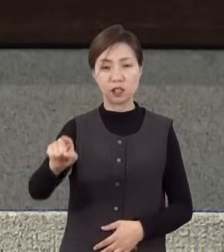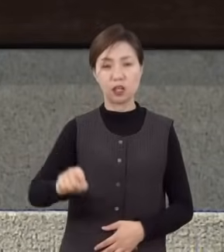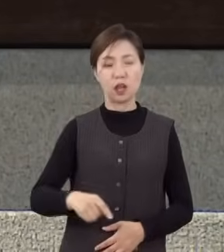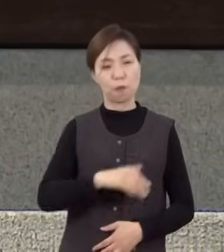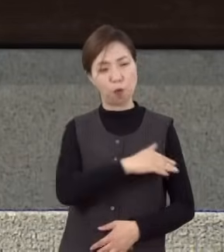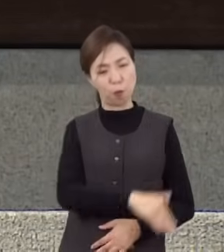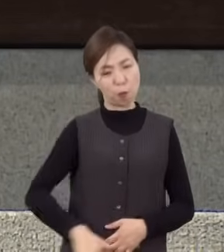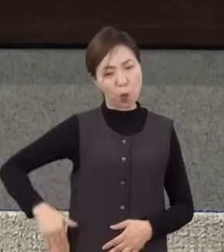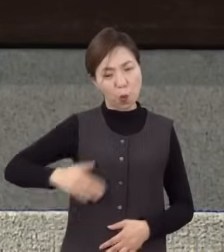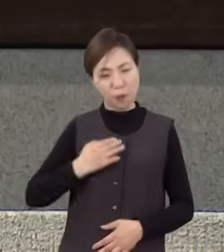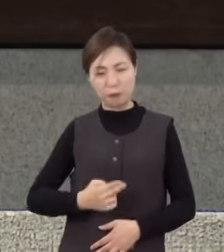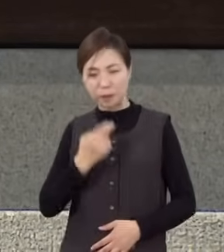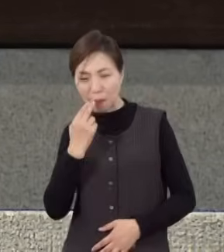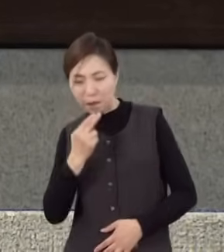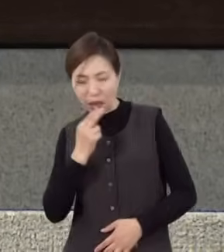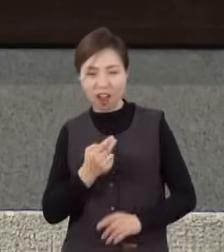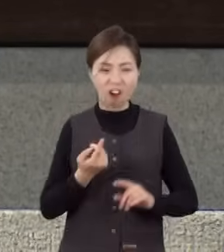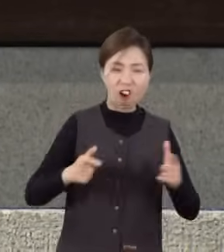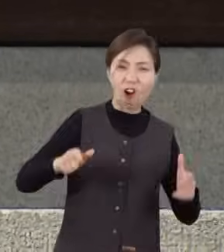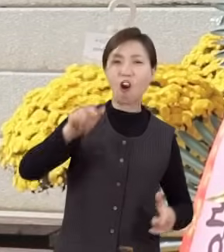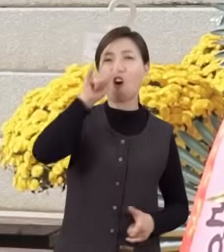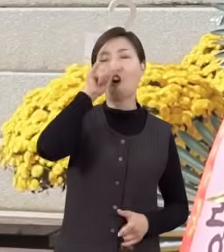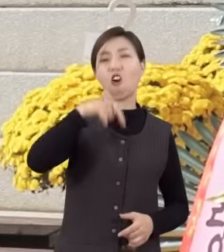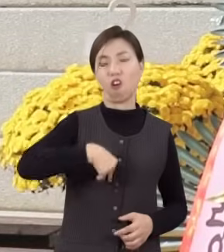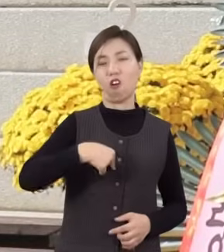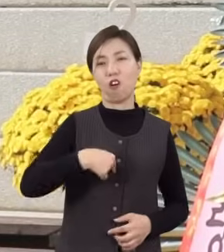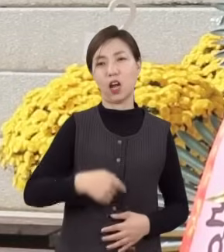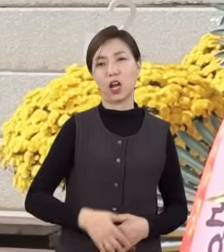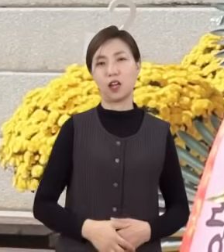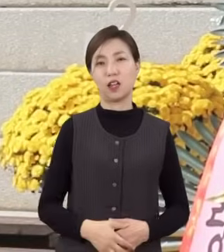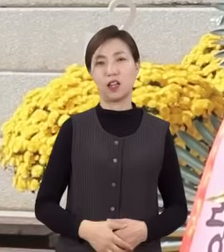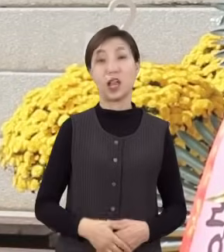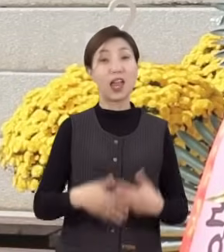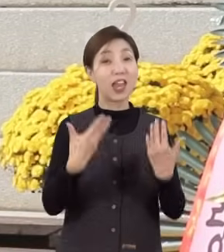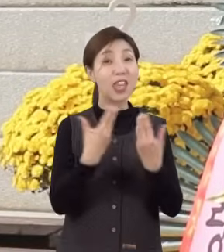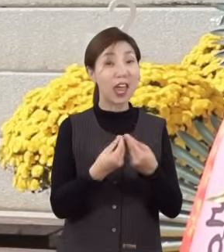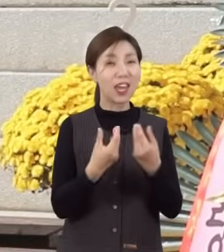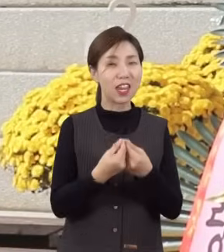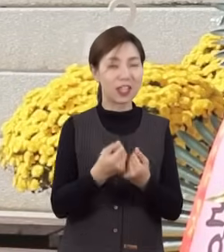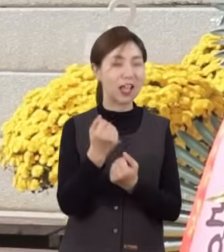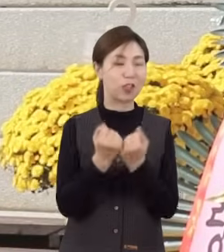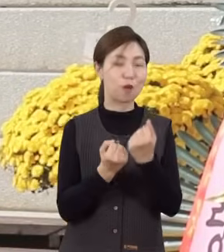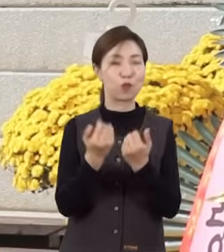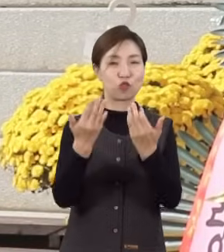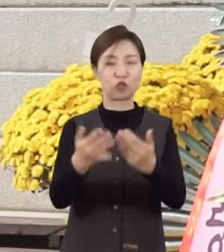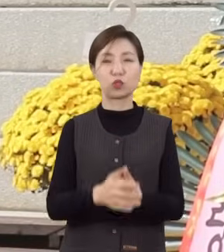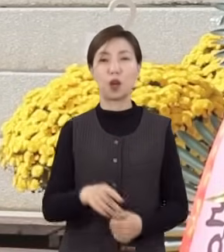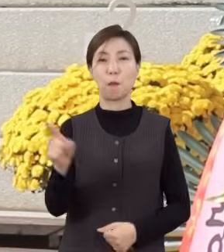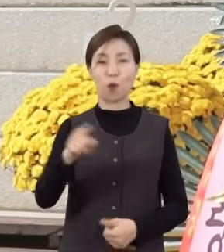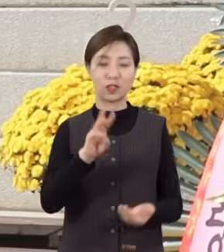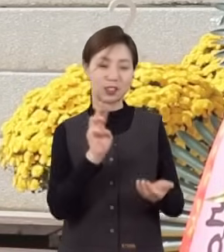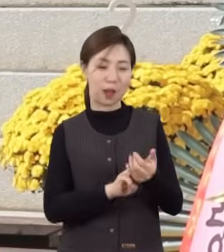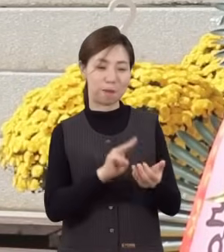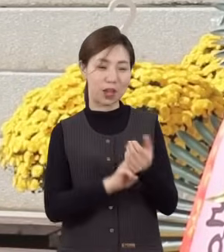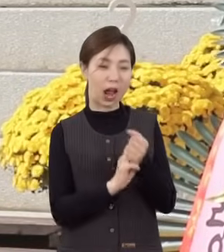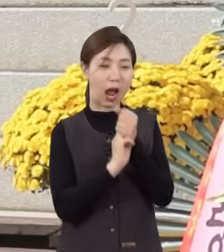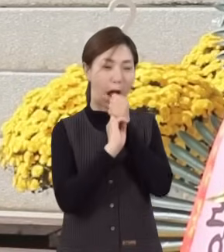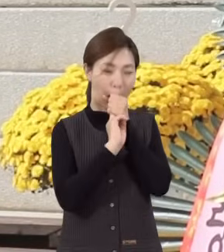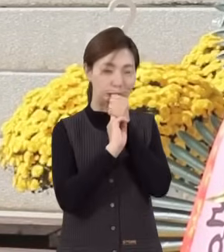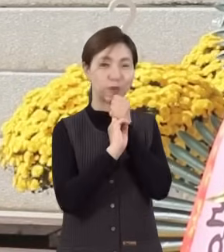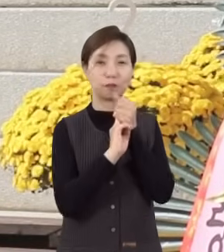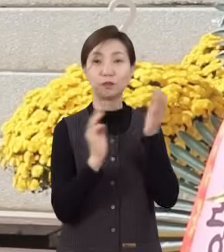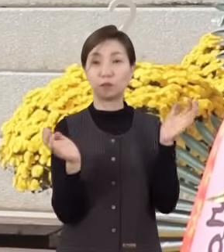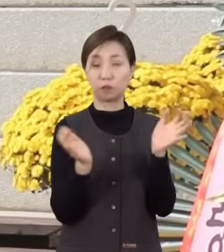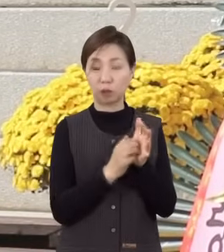거예요. 그래서 제가 뭐라고 비유드냐면 여러분 우리가 막 삼겹살집에서 고기 구워 먹죠. 고기를 딱